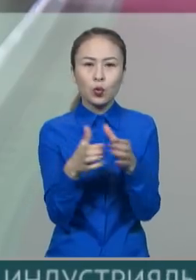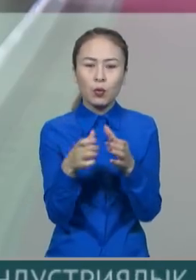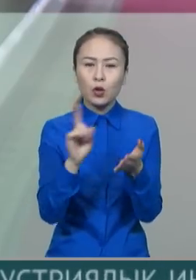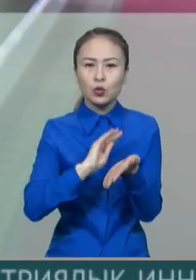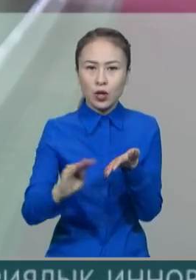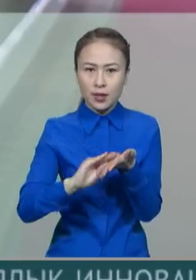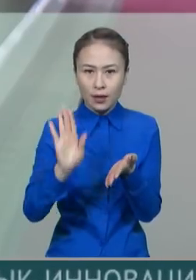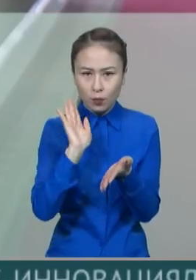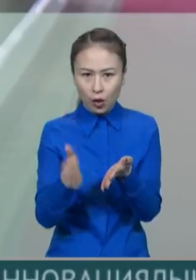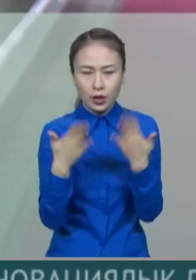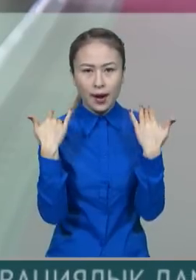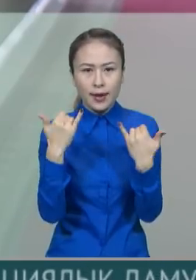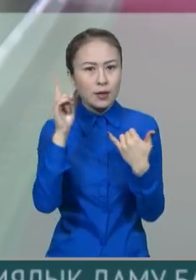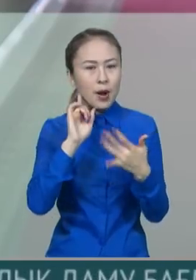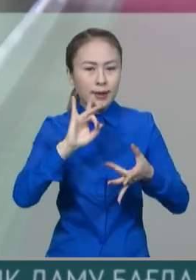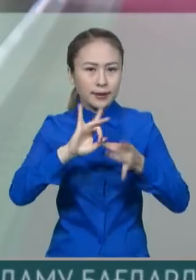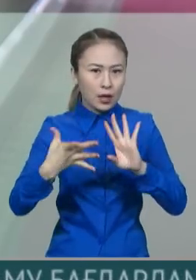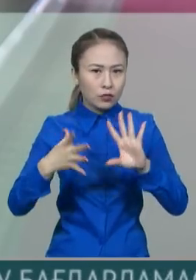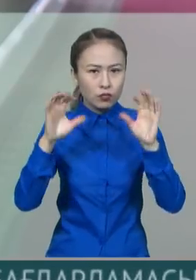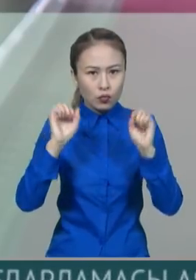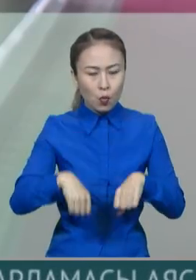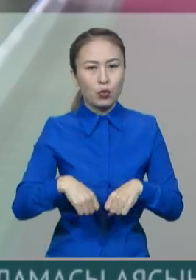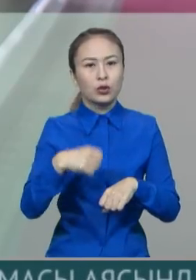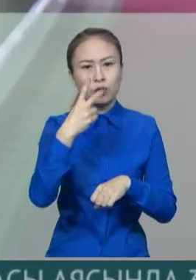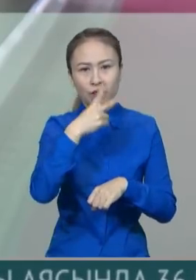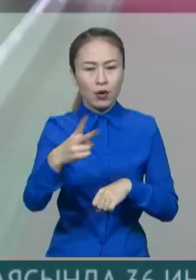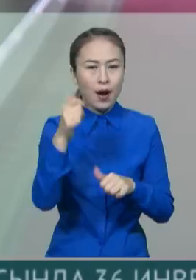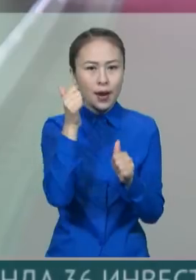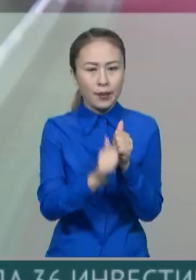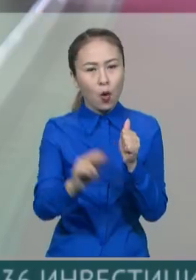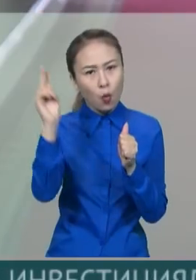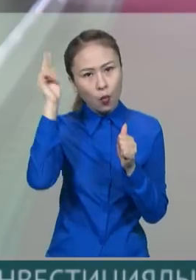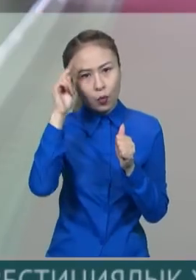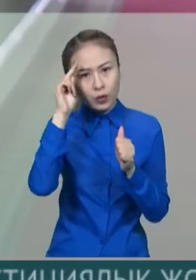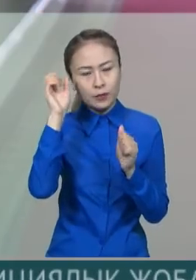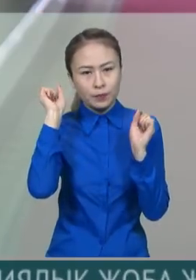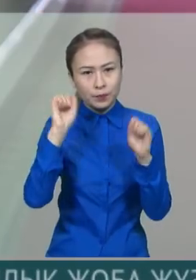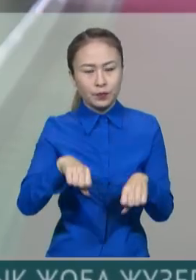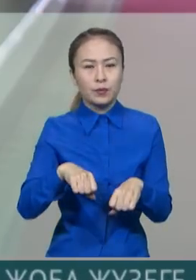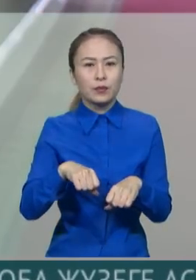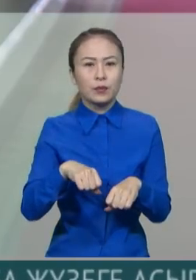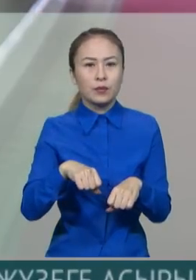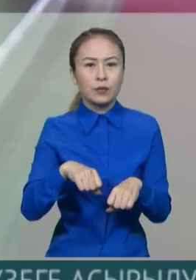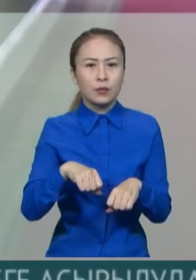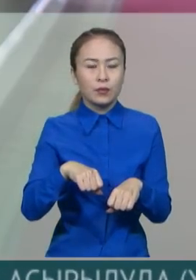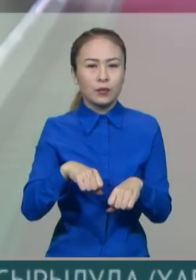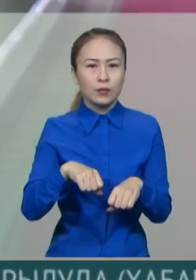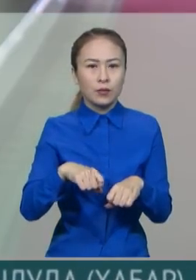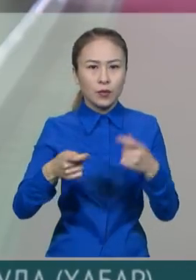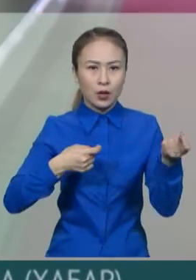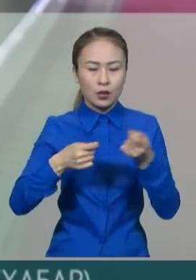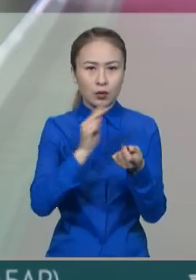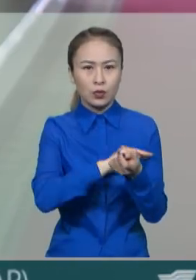жазылады. Қазіргі кезде енді интернет арқылы, интернет желісі арқылы әрбір оқушы мен пән мұғалімдері, класс жетекшілері